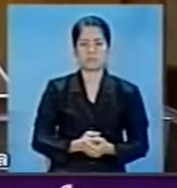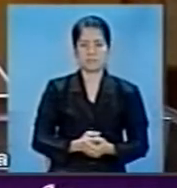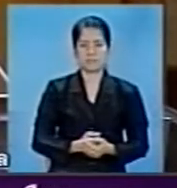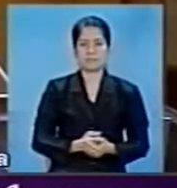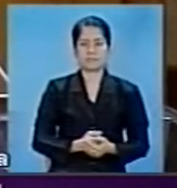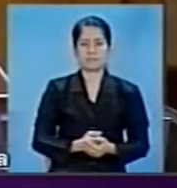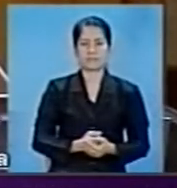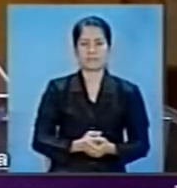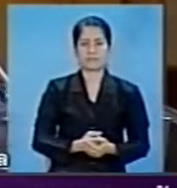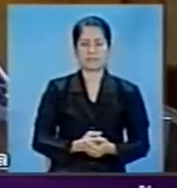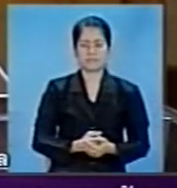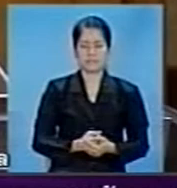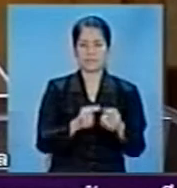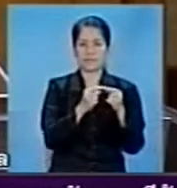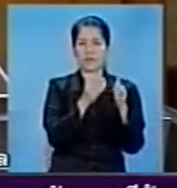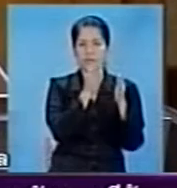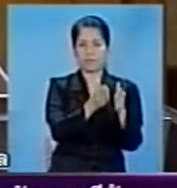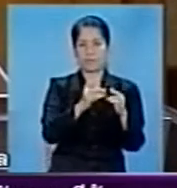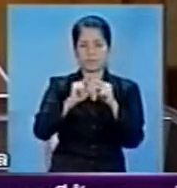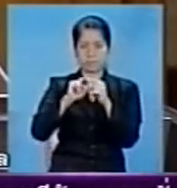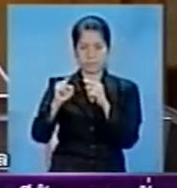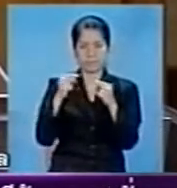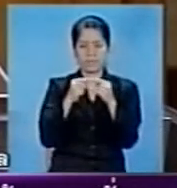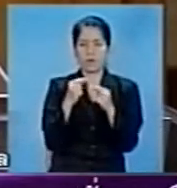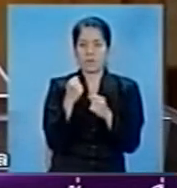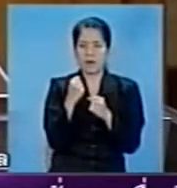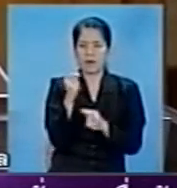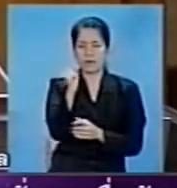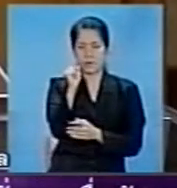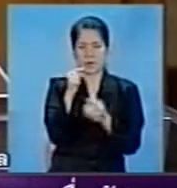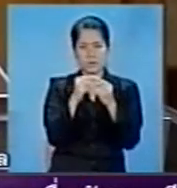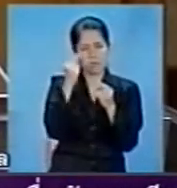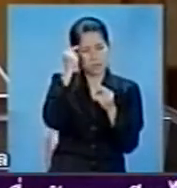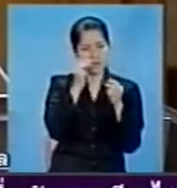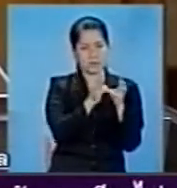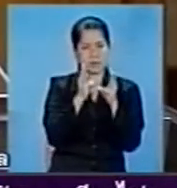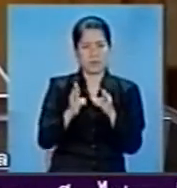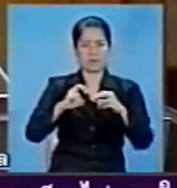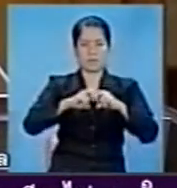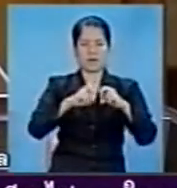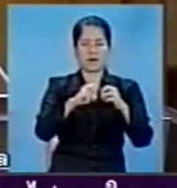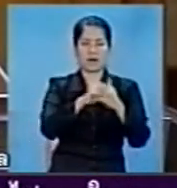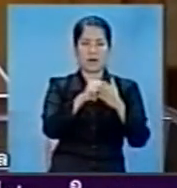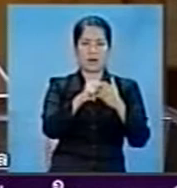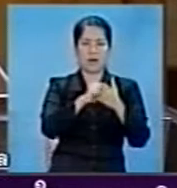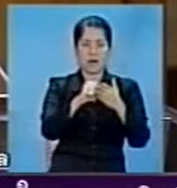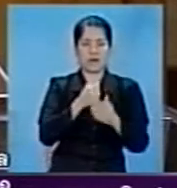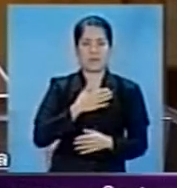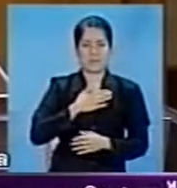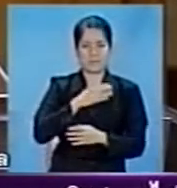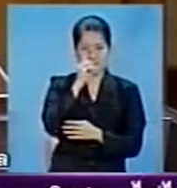ในขณะที่หลายฝ่ายก็พยายามที่จะแสวงหาทางออกในที่นี้และผมก็ต้อง